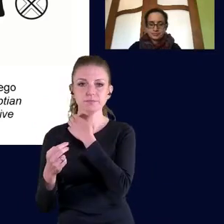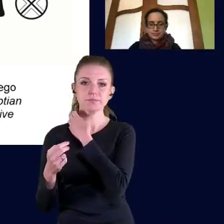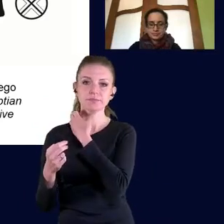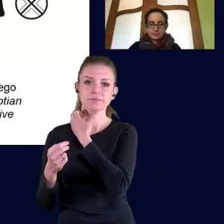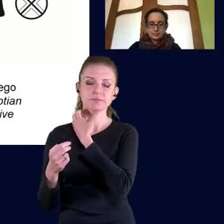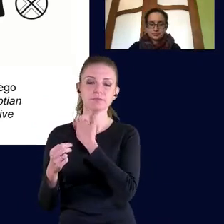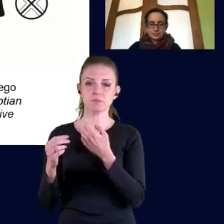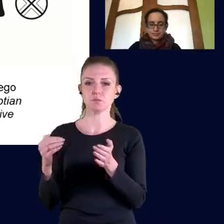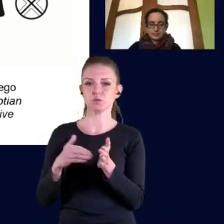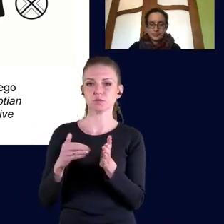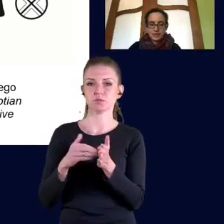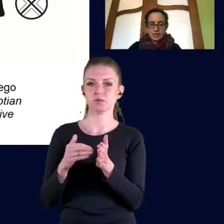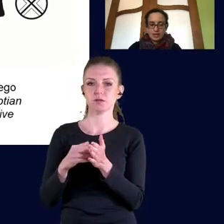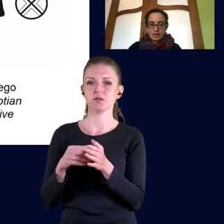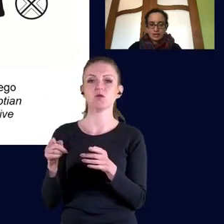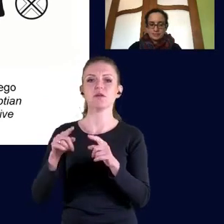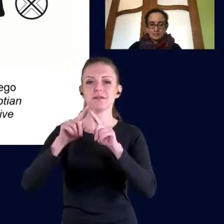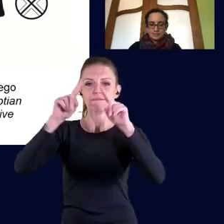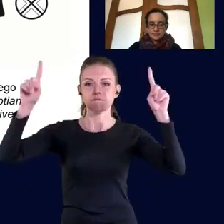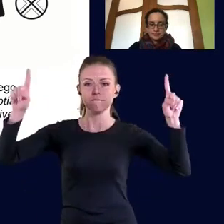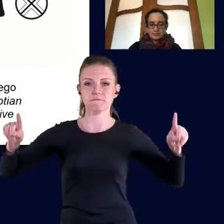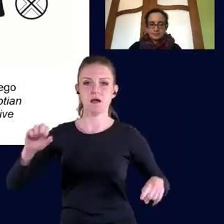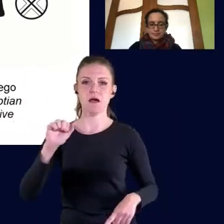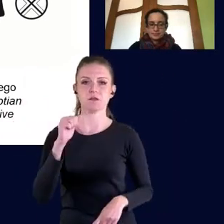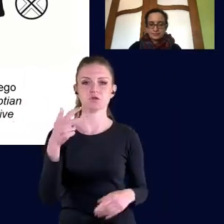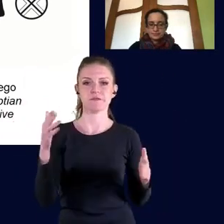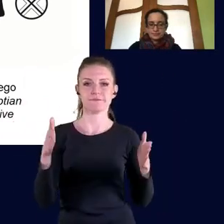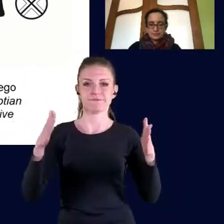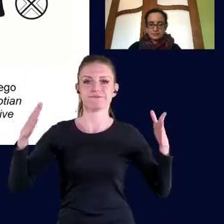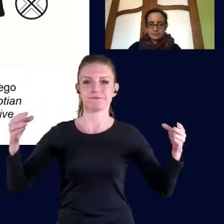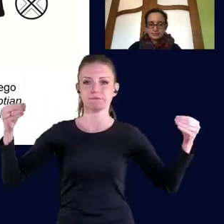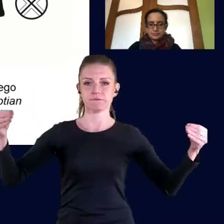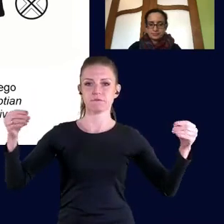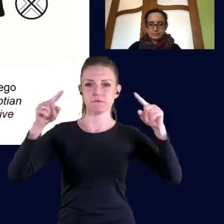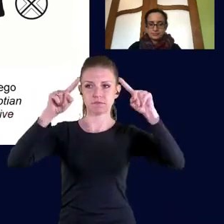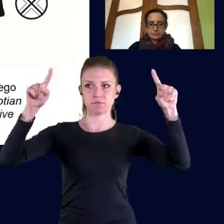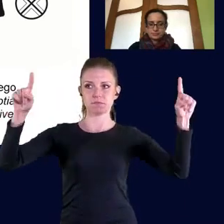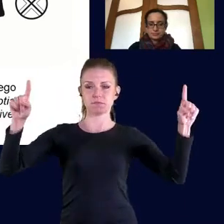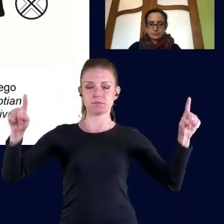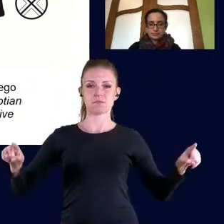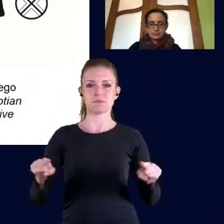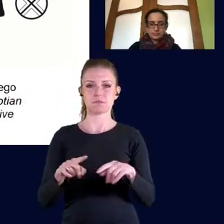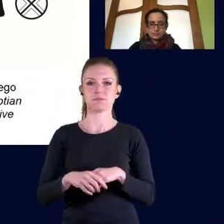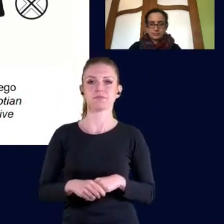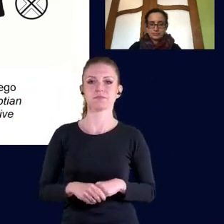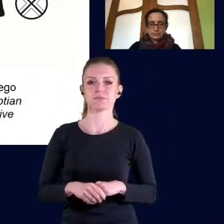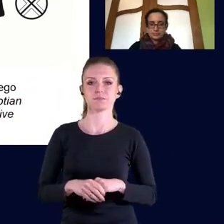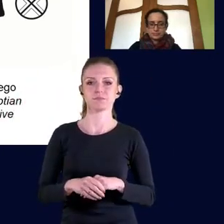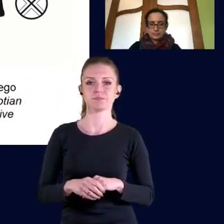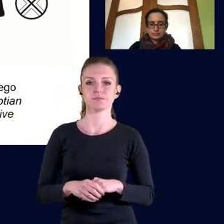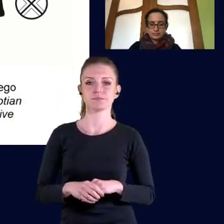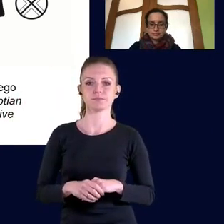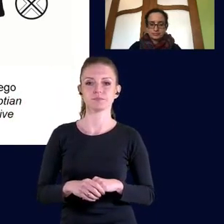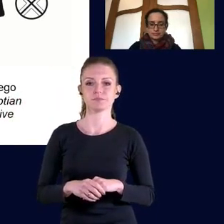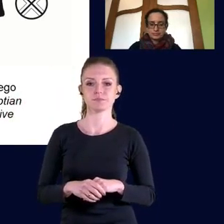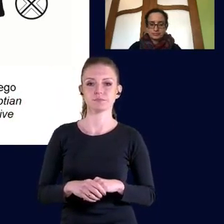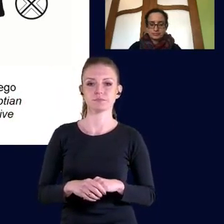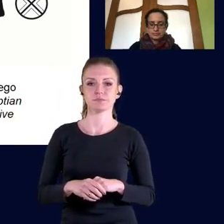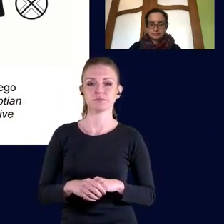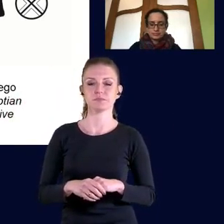bo jedna i druga są formatu A3 która będzie rozwijała